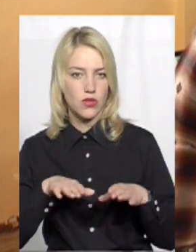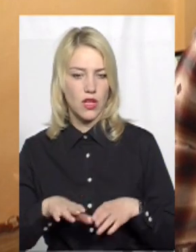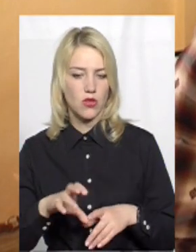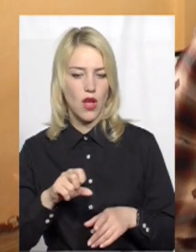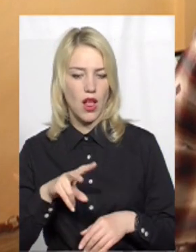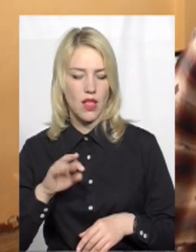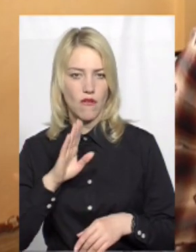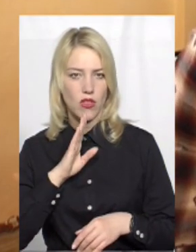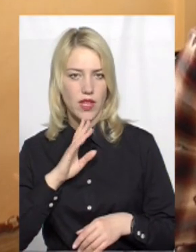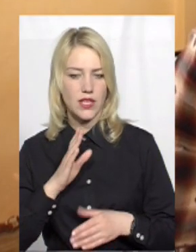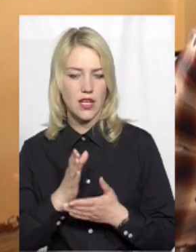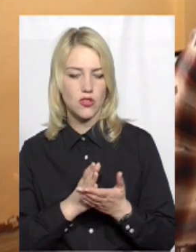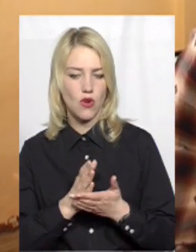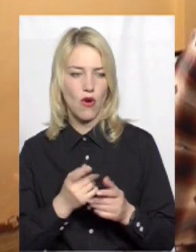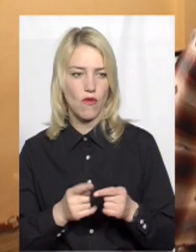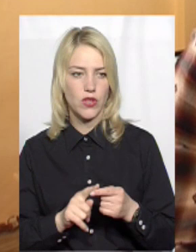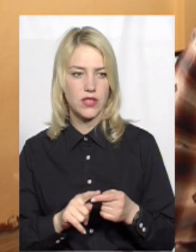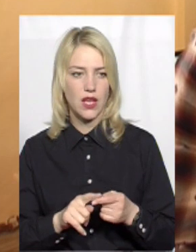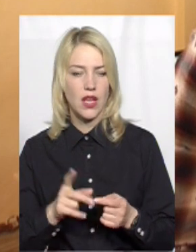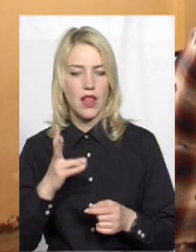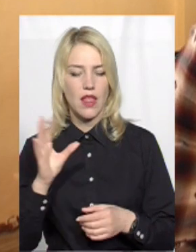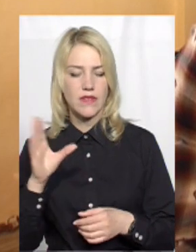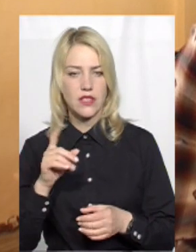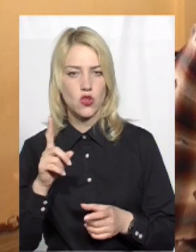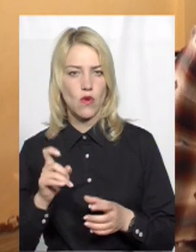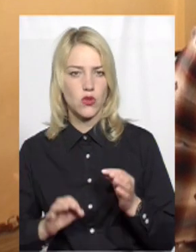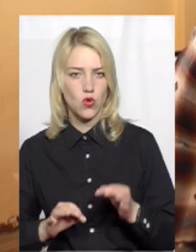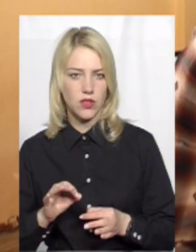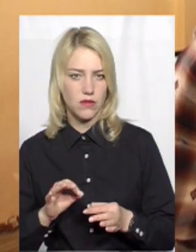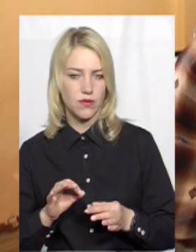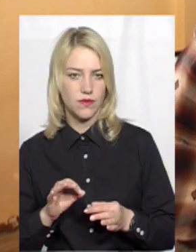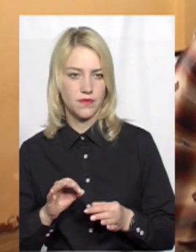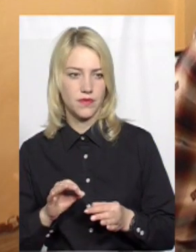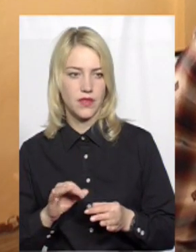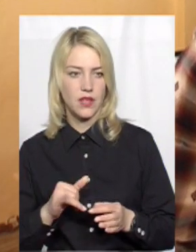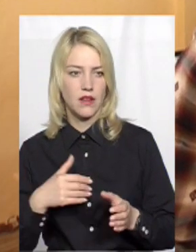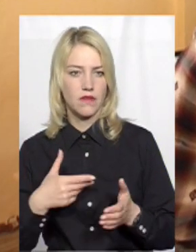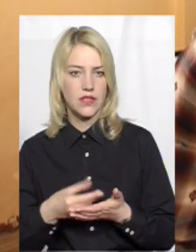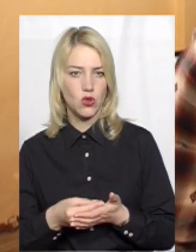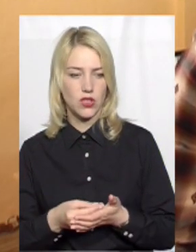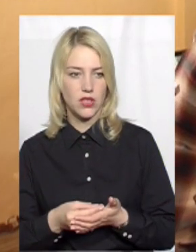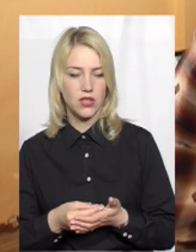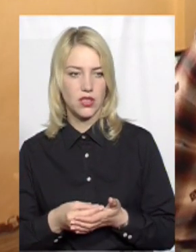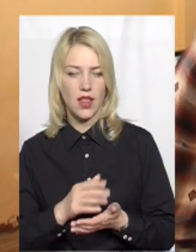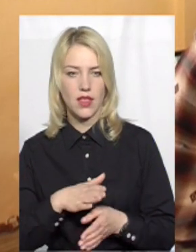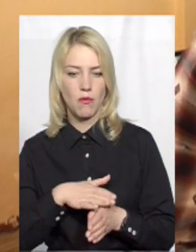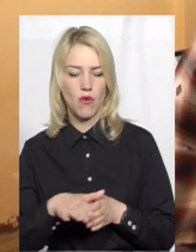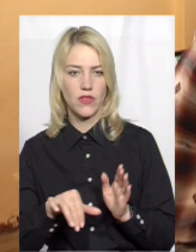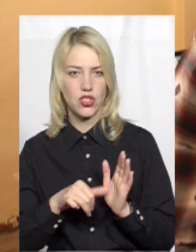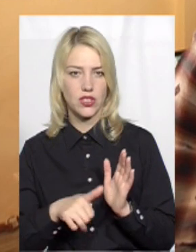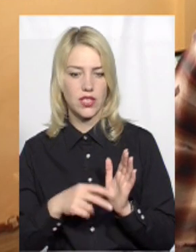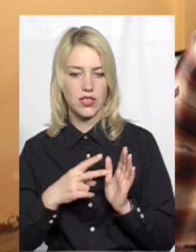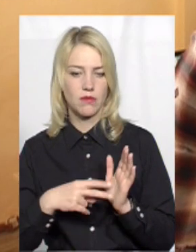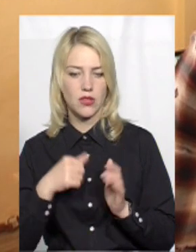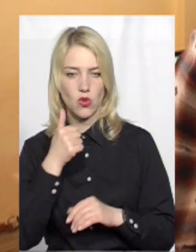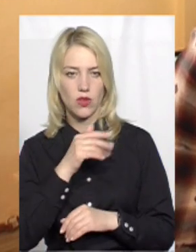вона, по-перше, вона заслуговує цього на всі 100%. І в своїх неповних 16-17 років,